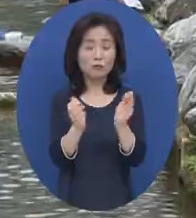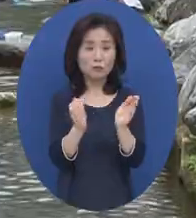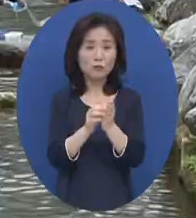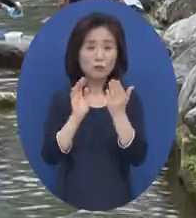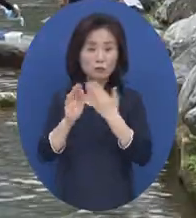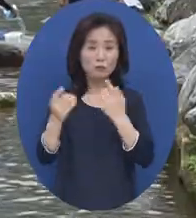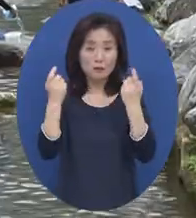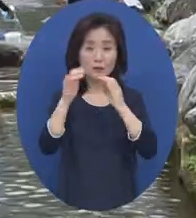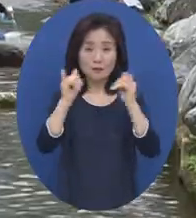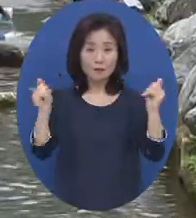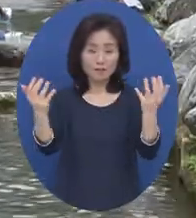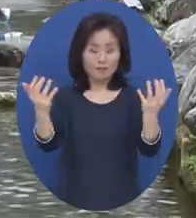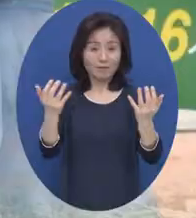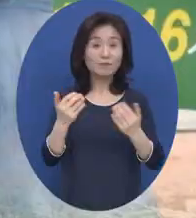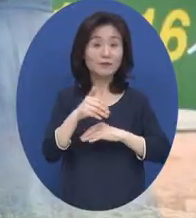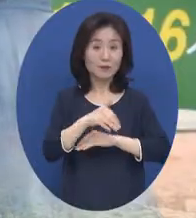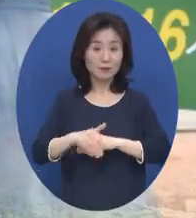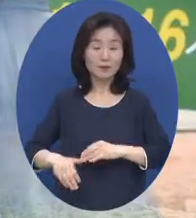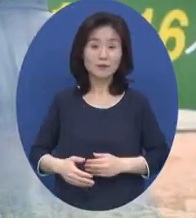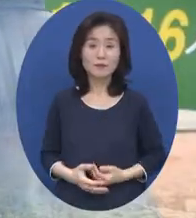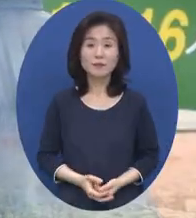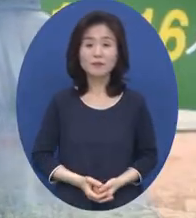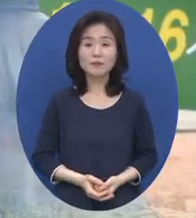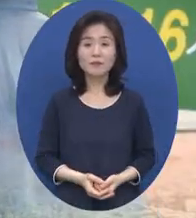맞이할계획입니다. 경기TV의김태입니다.